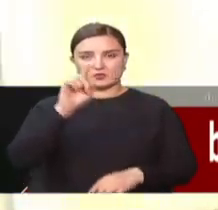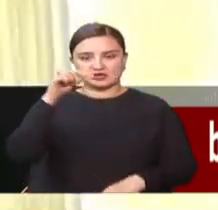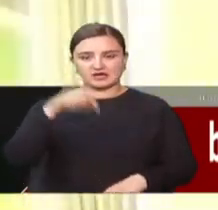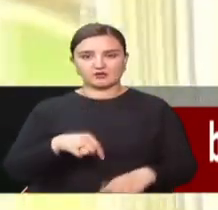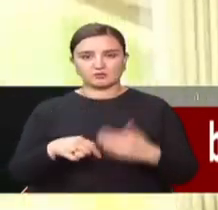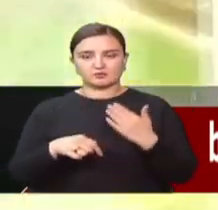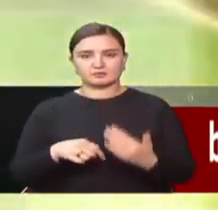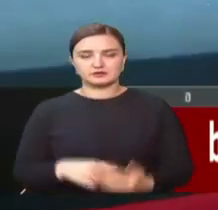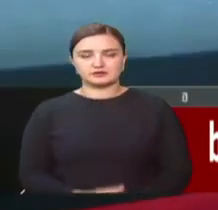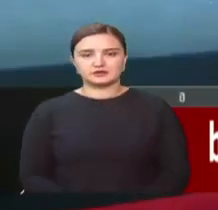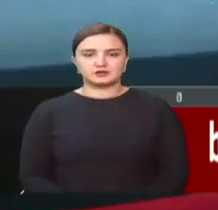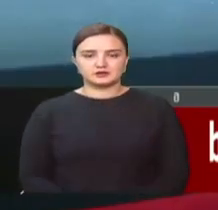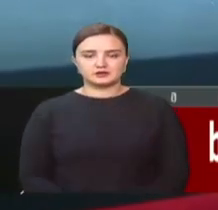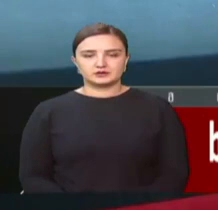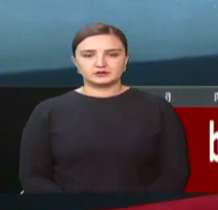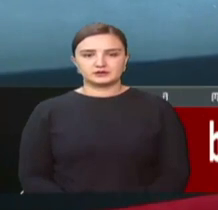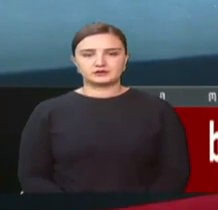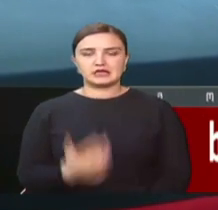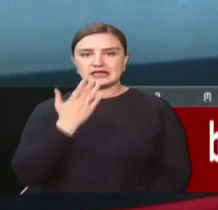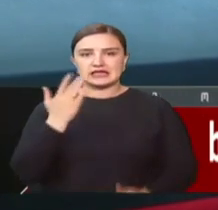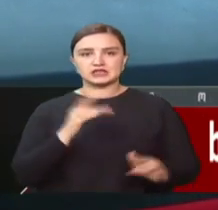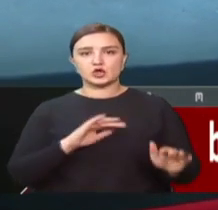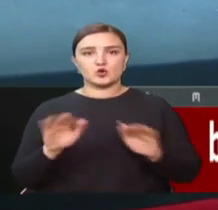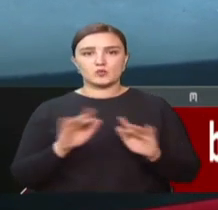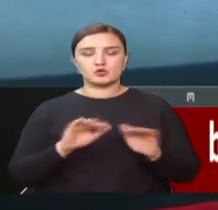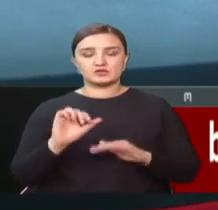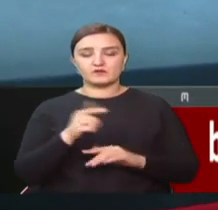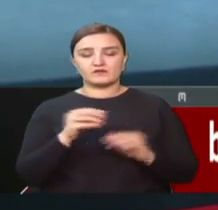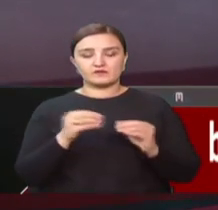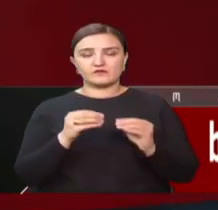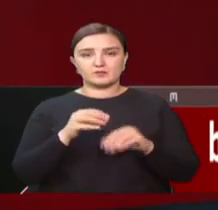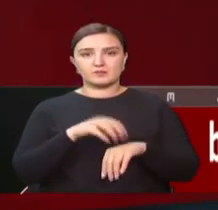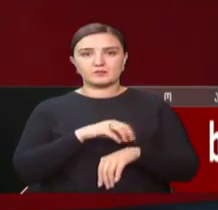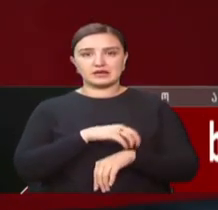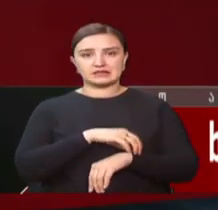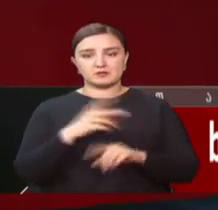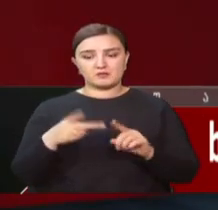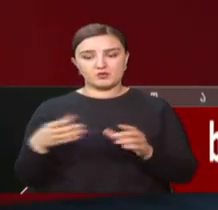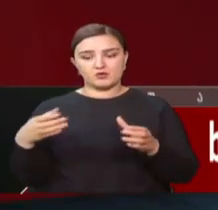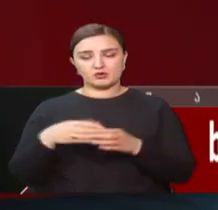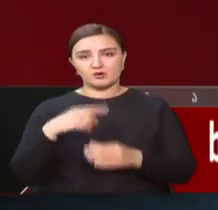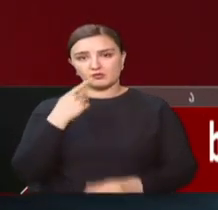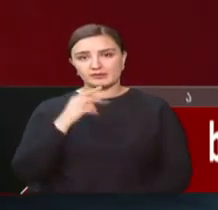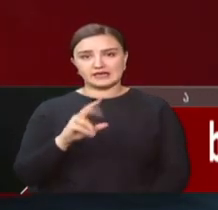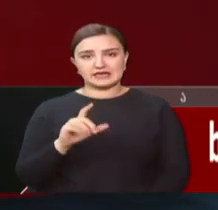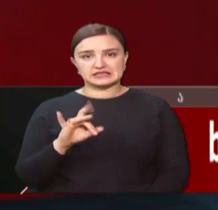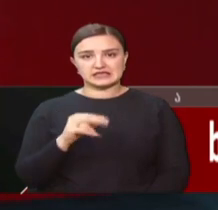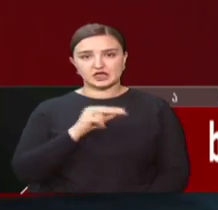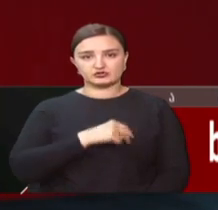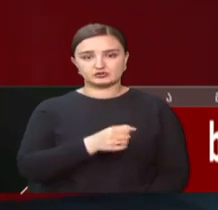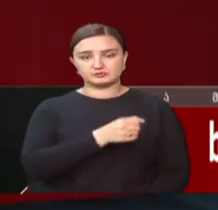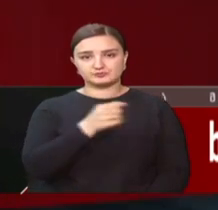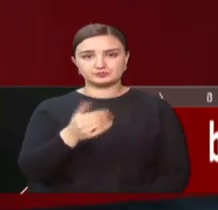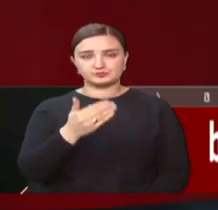პოლიტიკურ ვერტიკალსაც ჩამოუყვა. ნაციონალურ მოძრაობაში, როგორც ამავე პარტიის მეორე ფლანგზე ამბობდნენ სწორედ კეზერაშვილის დაწინაურებული